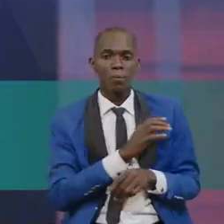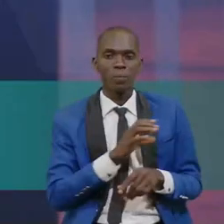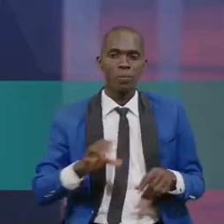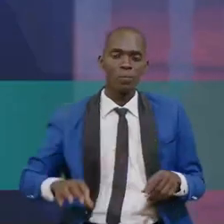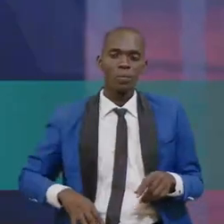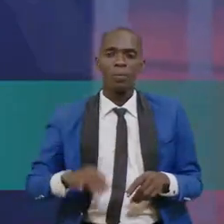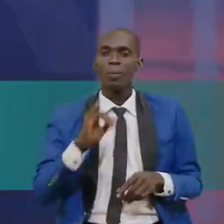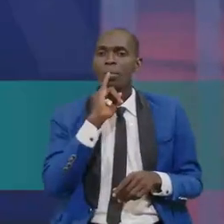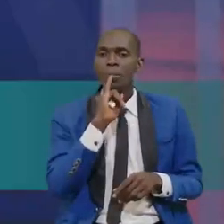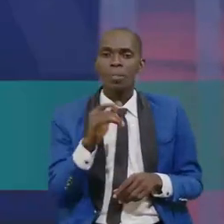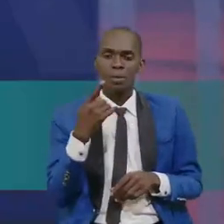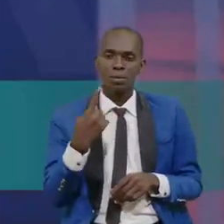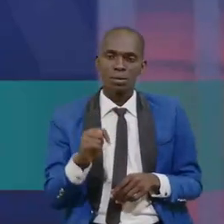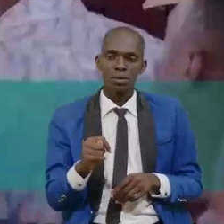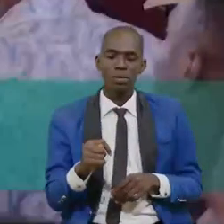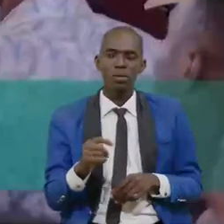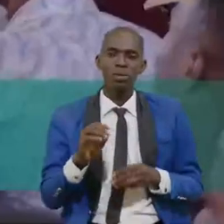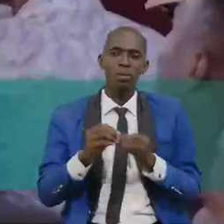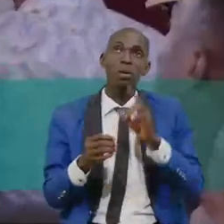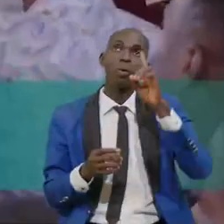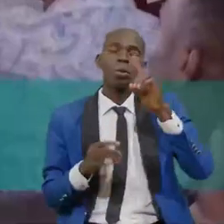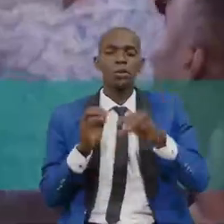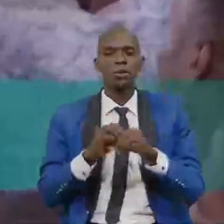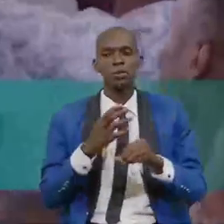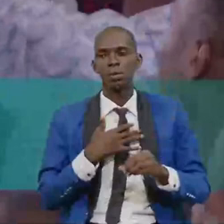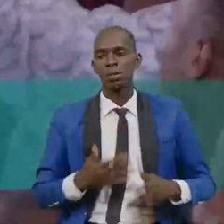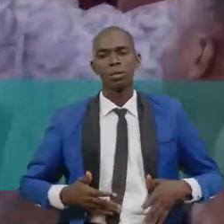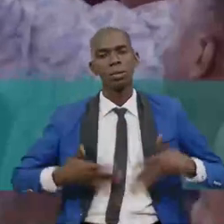Christ est toujours le premier dans ma vie.